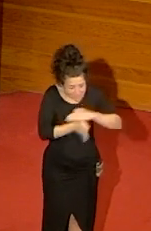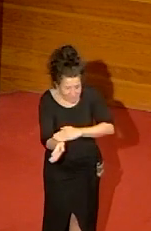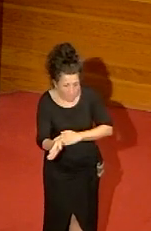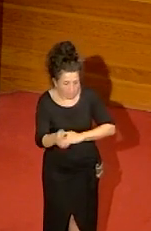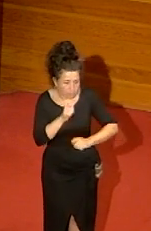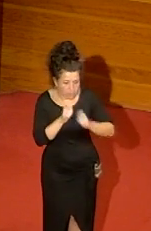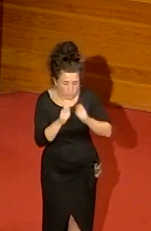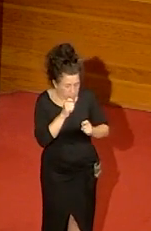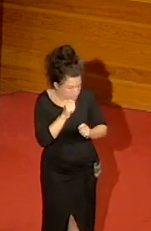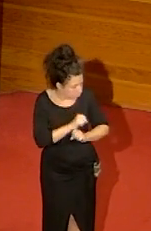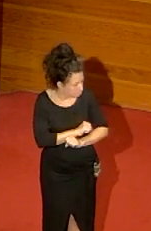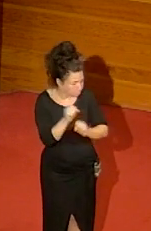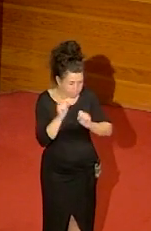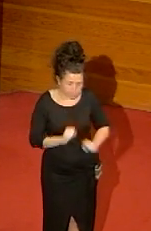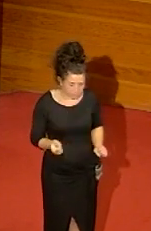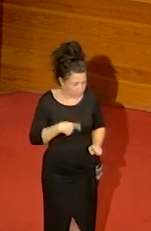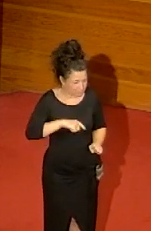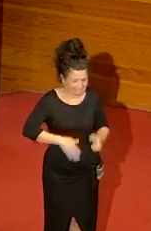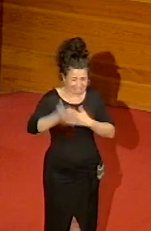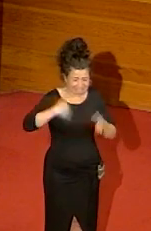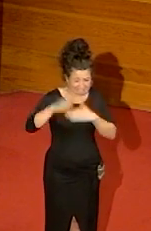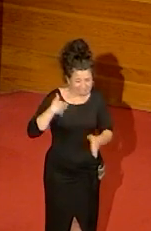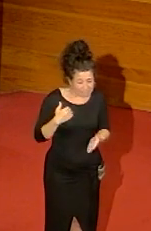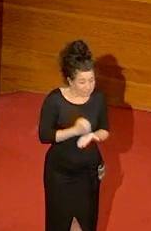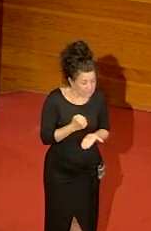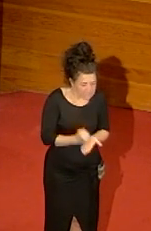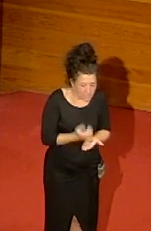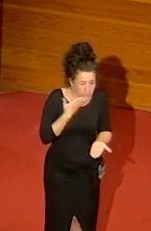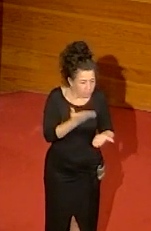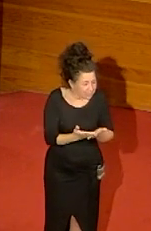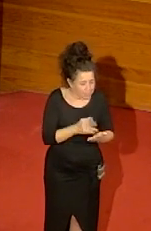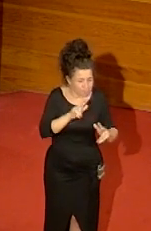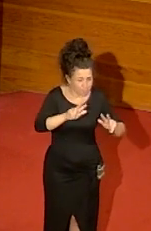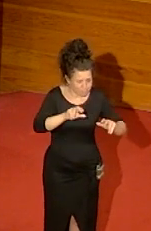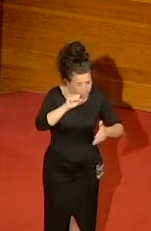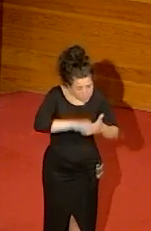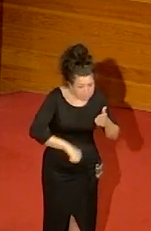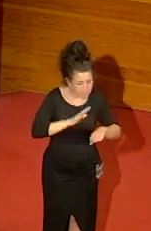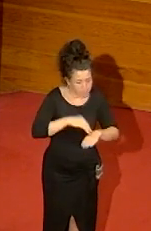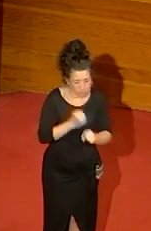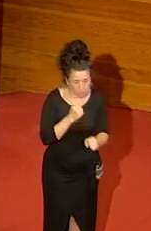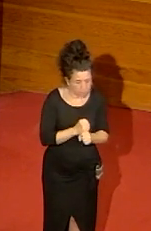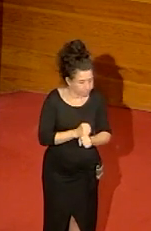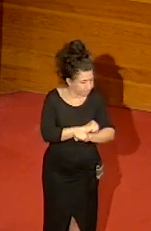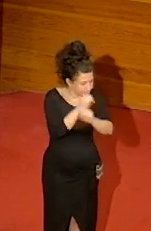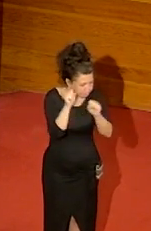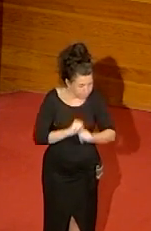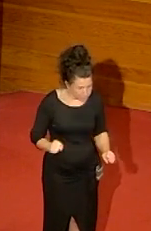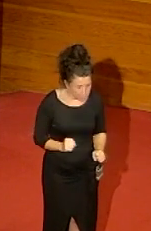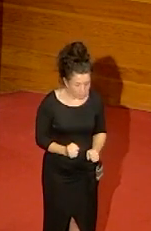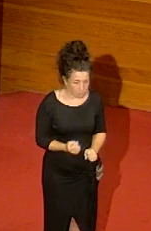dugu guk aspaldi dauzkagu bisatuak eskatuak, baimenak lan egiteko eta ezinezkoa da baldin eta bertan ja korrespontsalia